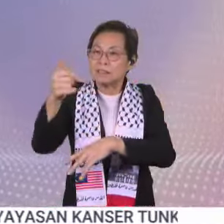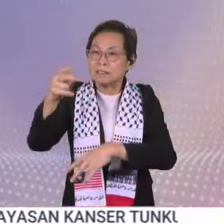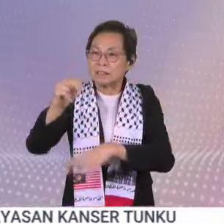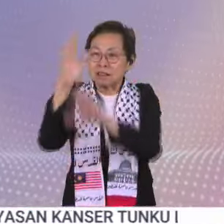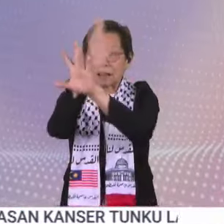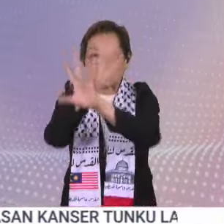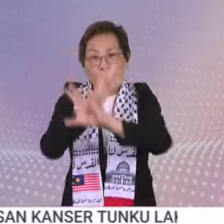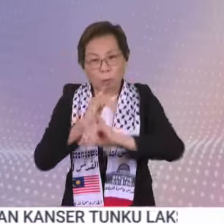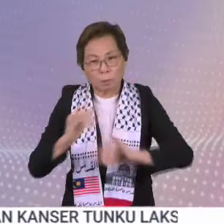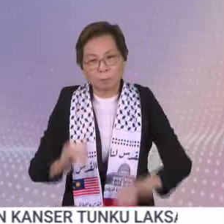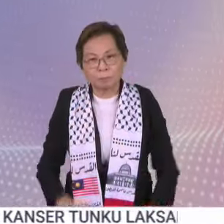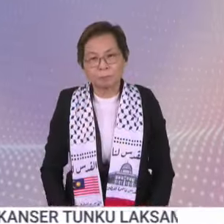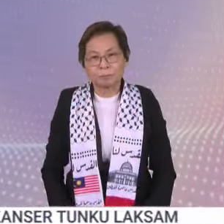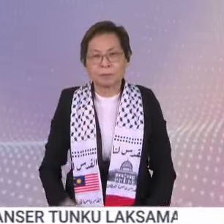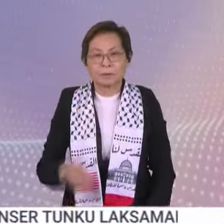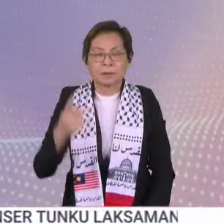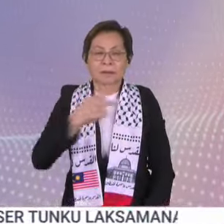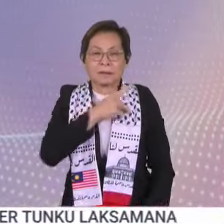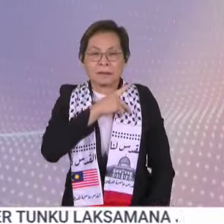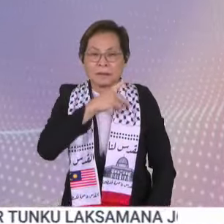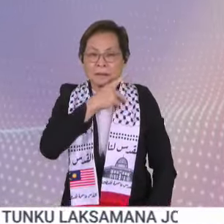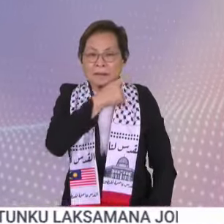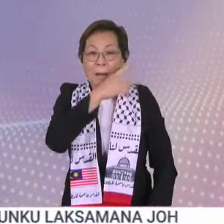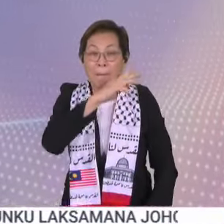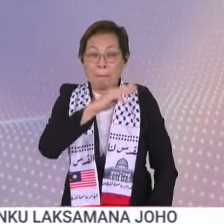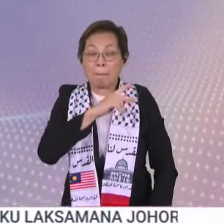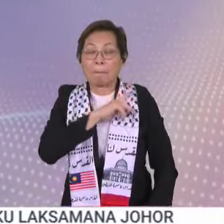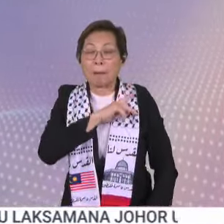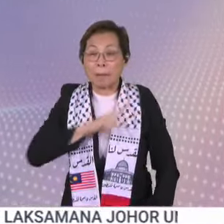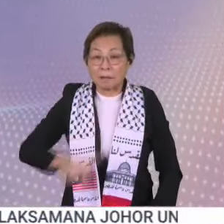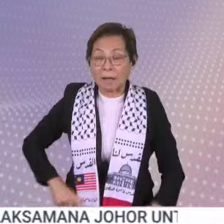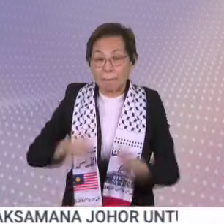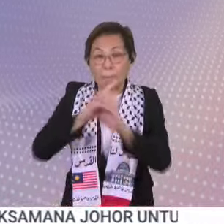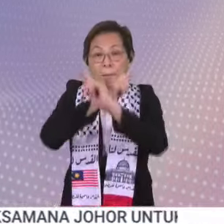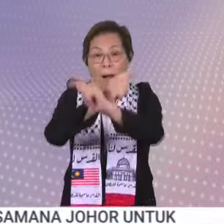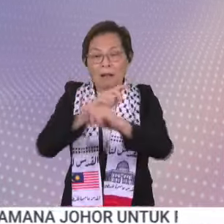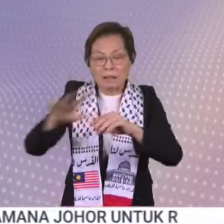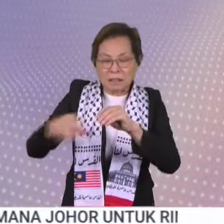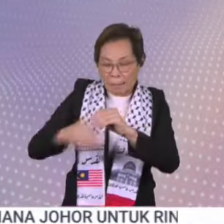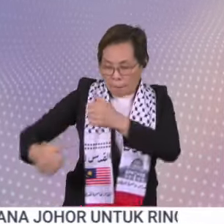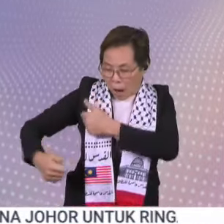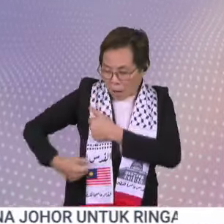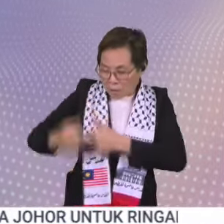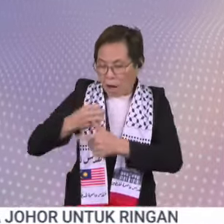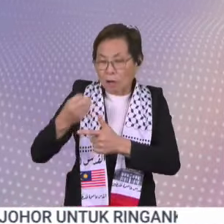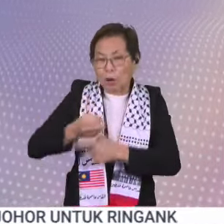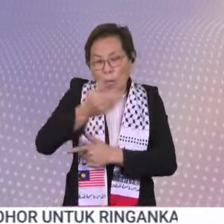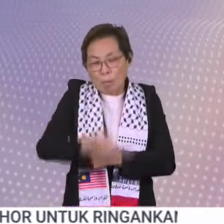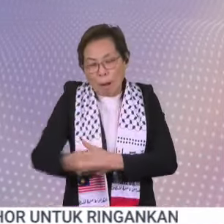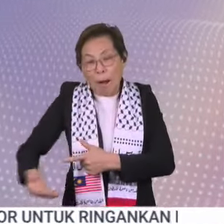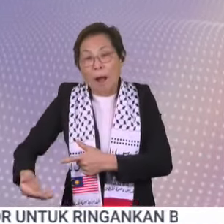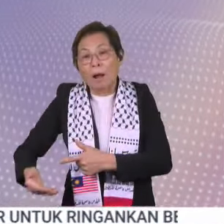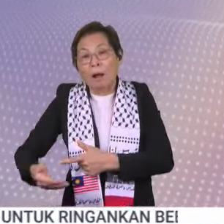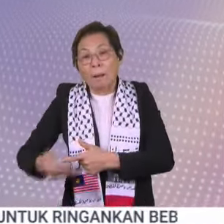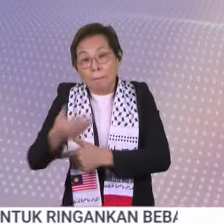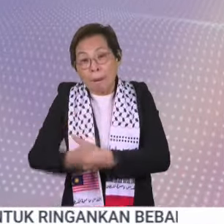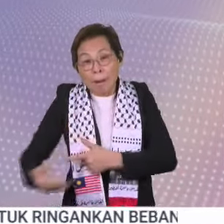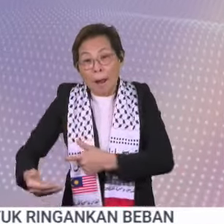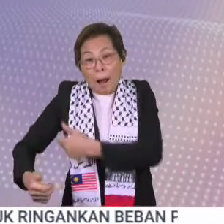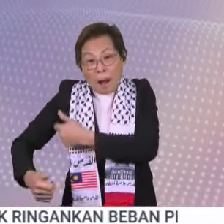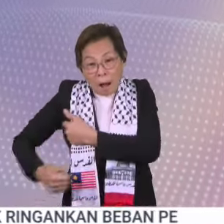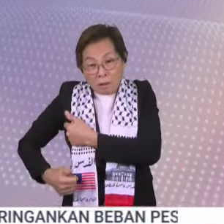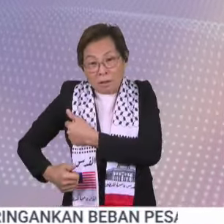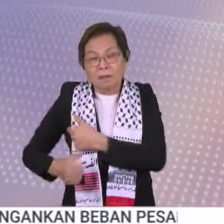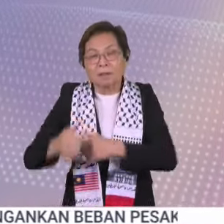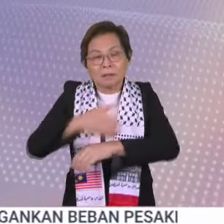Sarawak baik Kementerian Pertahanan akan meneliti keperluan untuk menambah anggota atau kelengkapan keselamatan bagi memperketat kawalan di